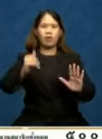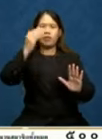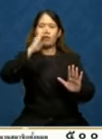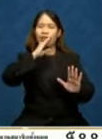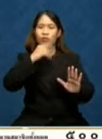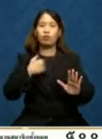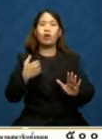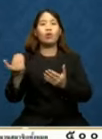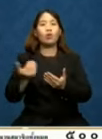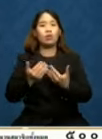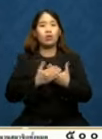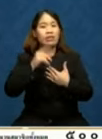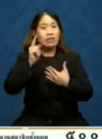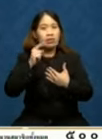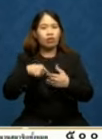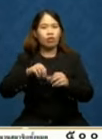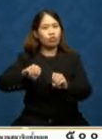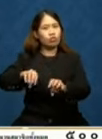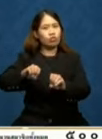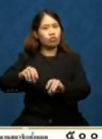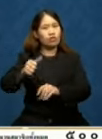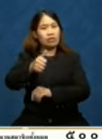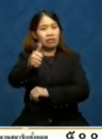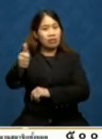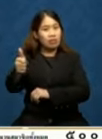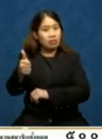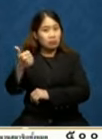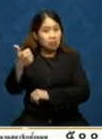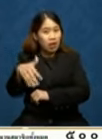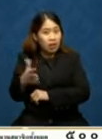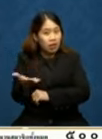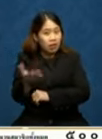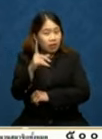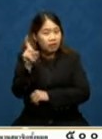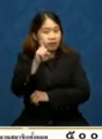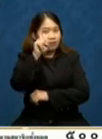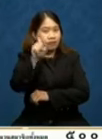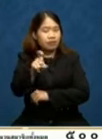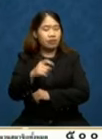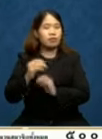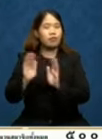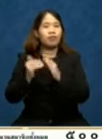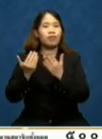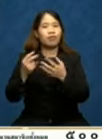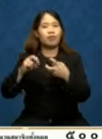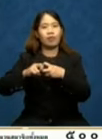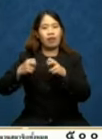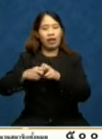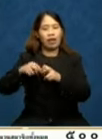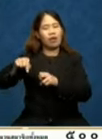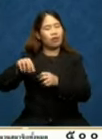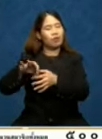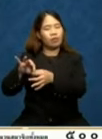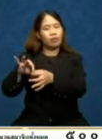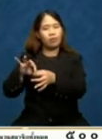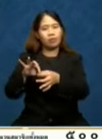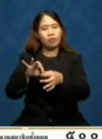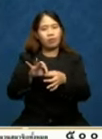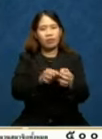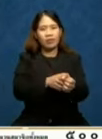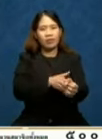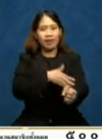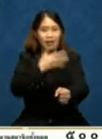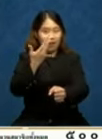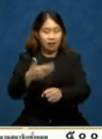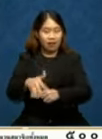อครับจำเป็นต้องปลูกฝังความรุนแรงไปทำไมครับความรุนแรงในครอบครัวครับเป็นปัญหาเรื้อรังมายาวนานครับกับสังคมไท